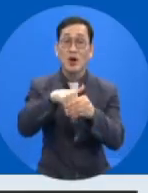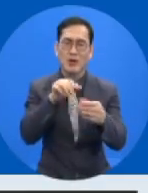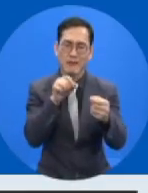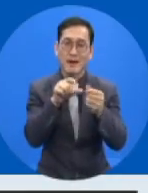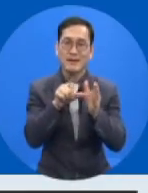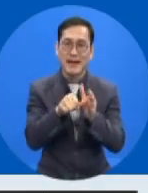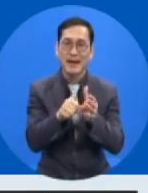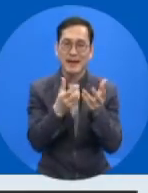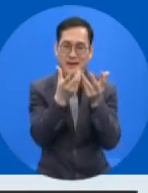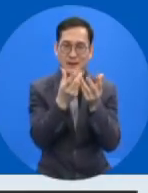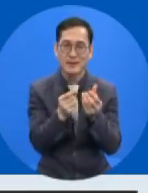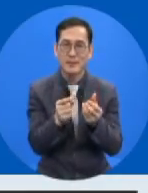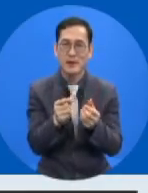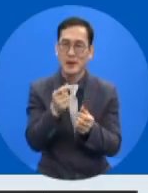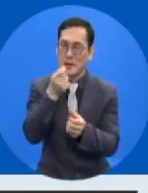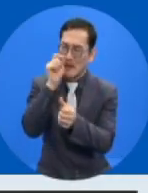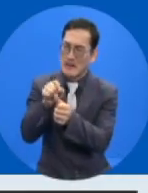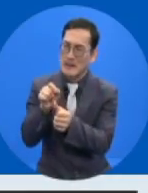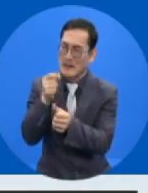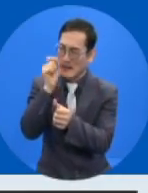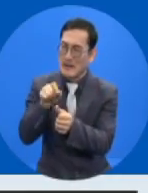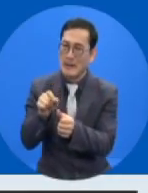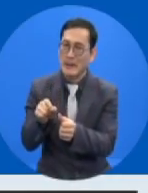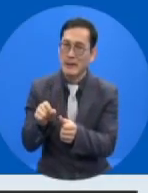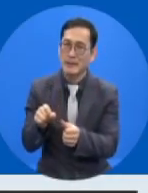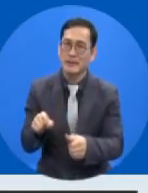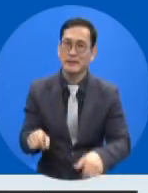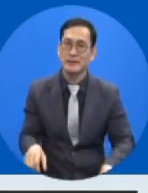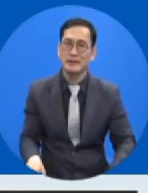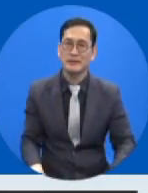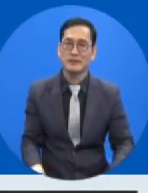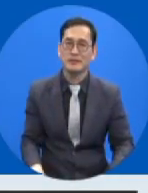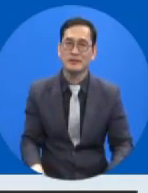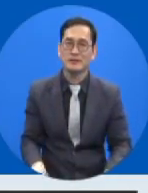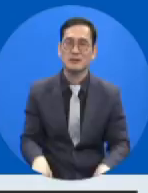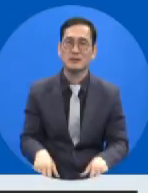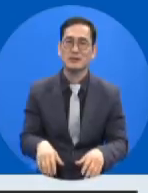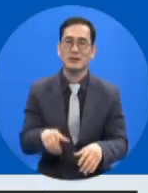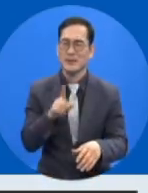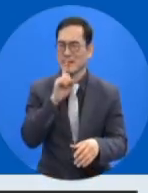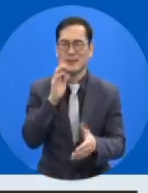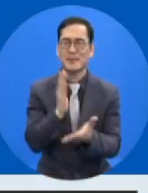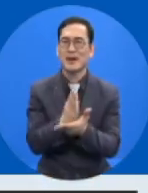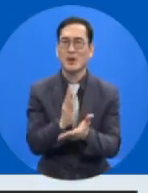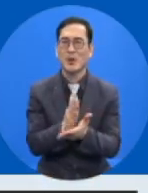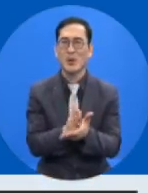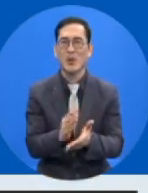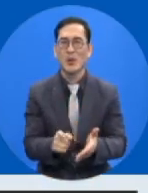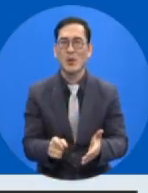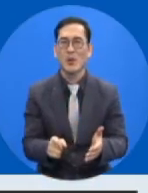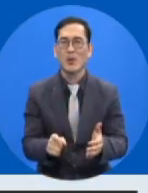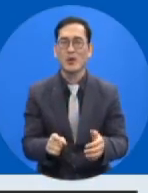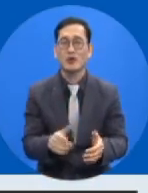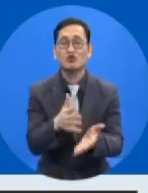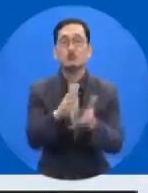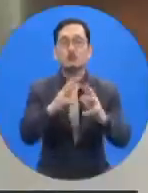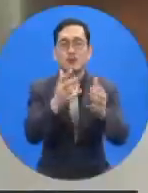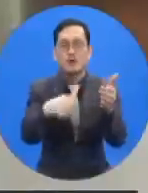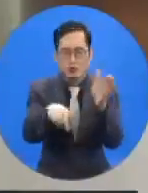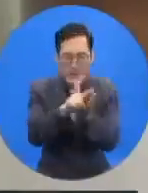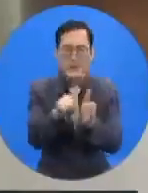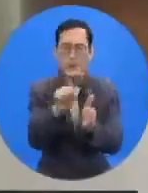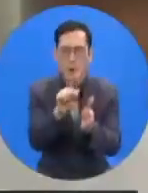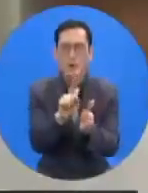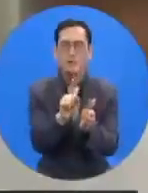말고 그냥 낮은 자세로 국민의 뜻을 받들겠습니다. 이런 얘기만 하는 게 맞지 상대방을 공격할 필요도 없고요. 우리 당을